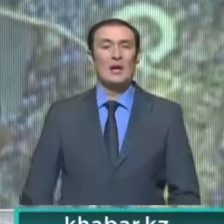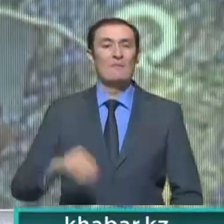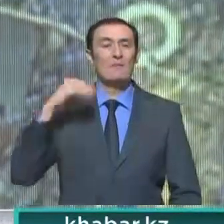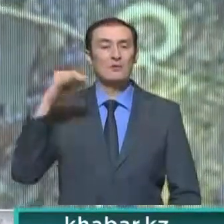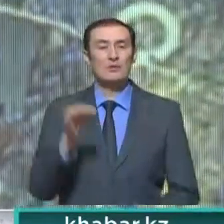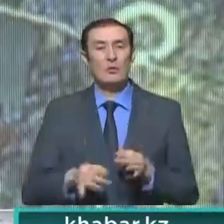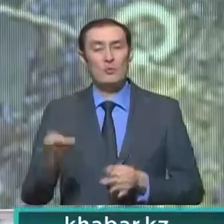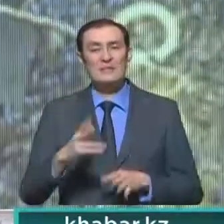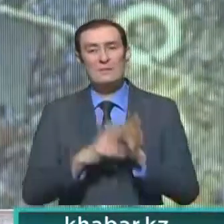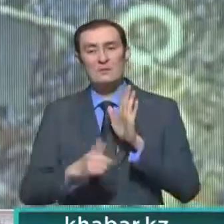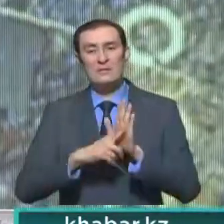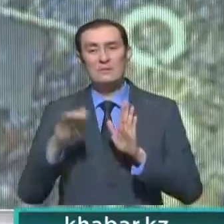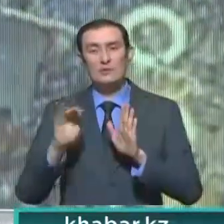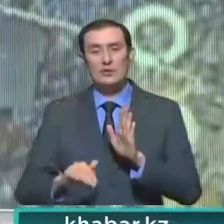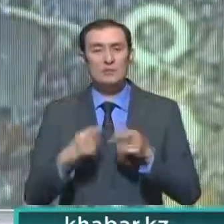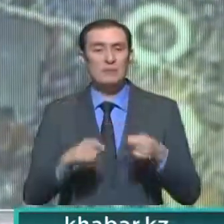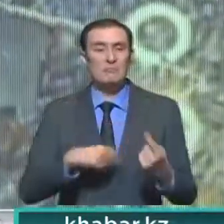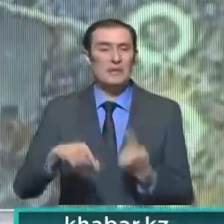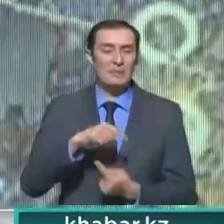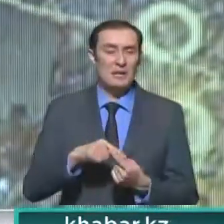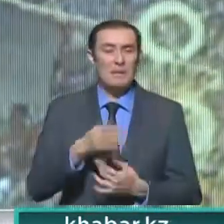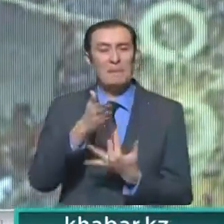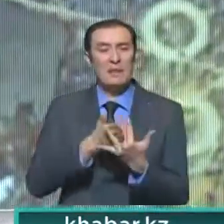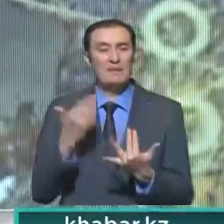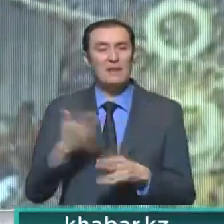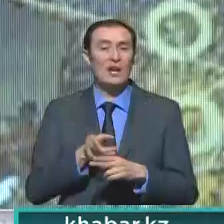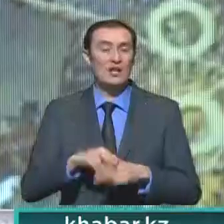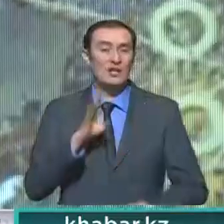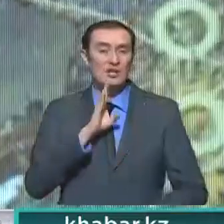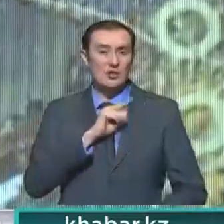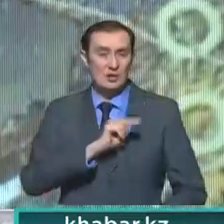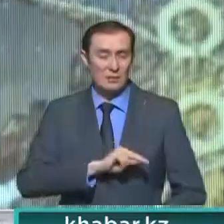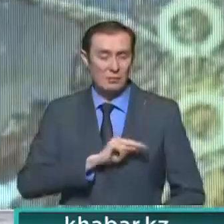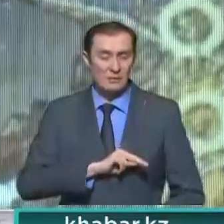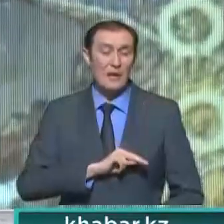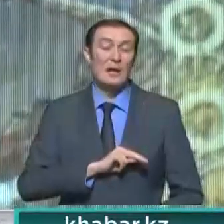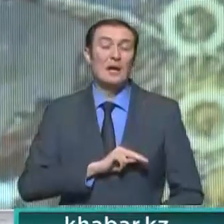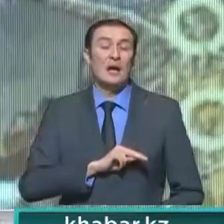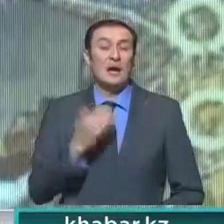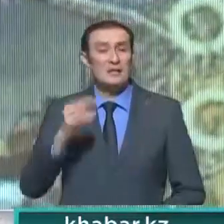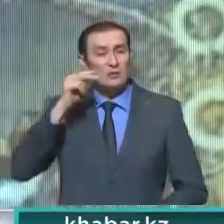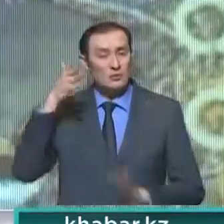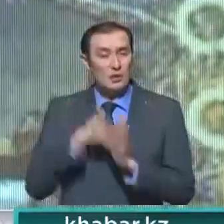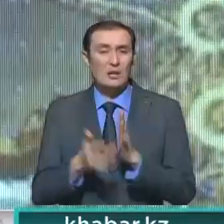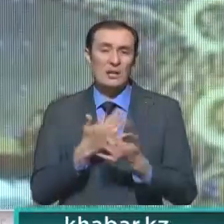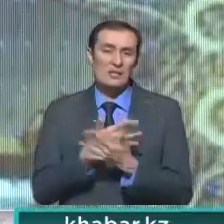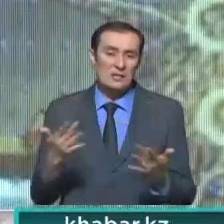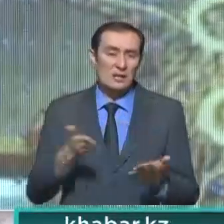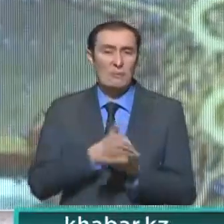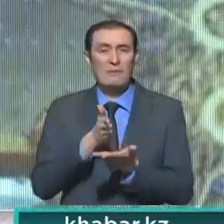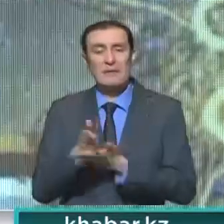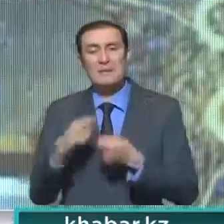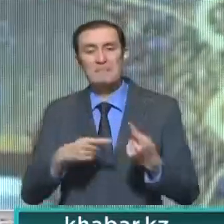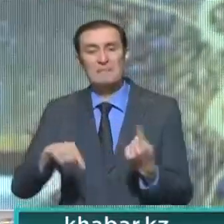В Актюбинской области 87 тысяч предпринимателей, почти половина из них – это женщины. Представительницы прекрасного пола осваивают самые разные направления